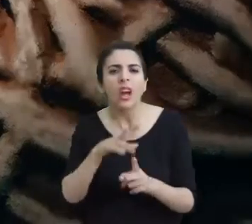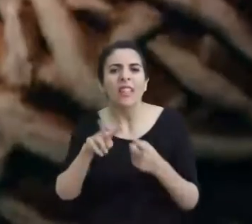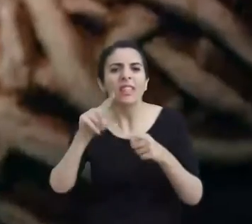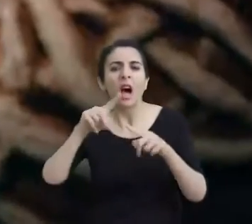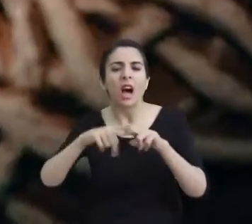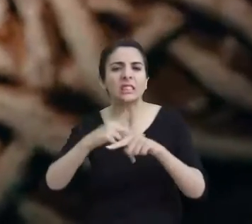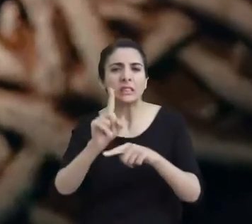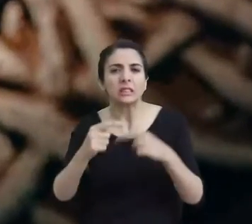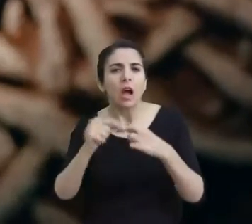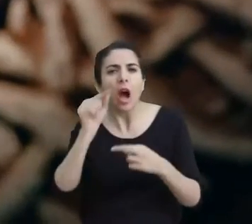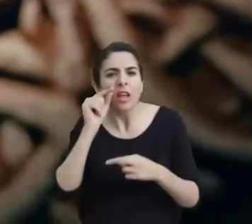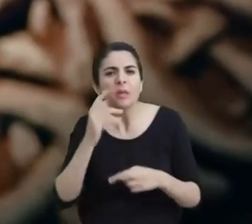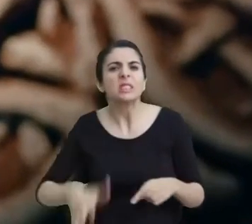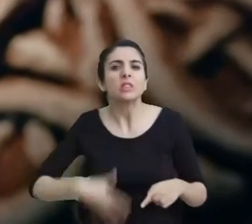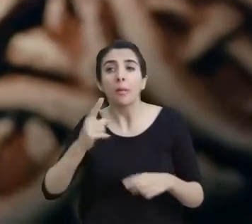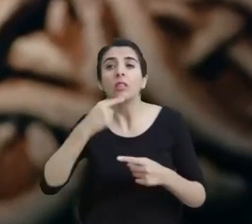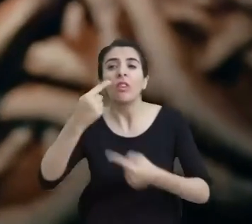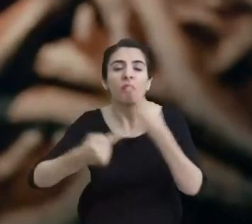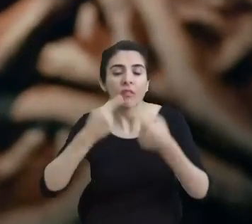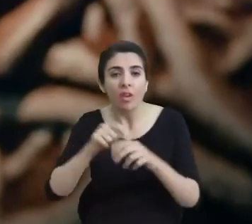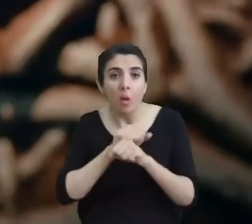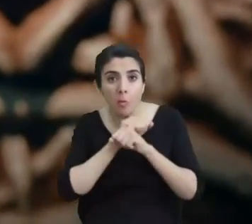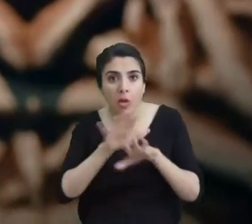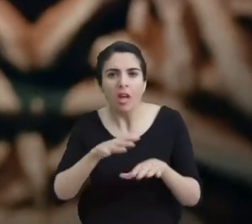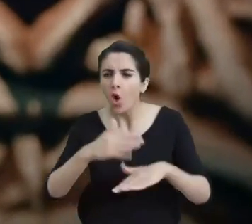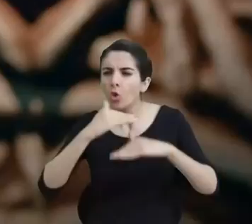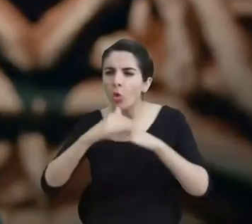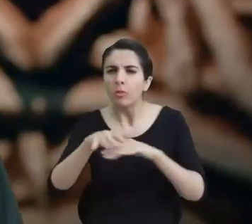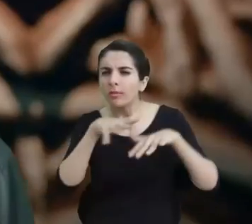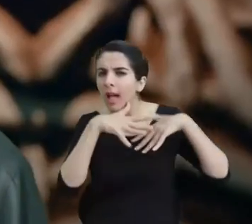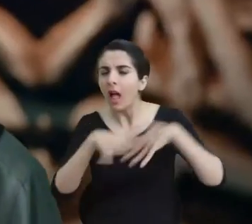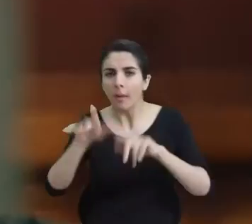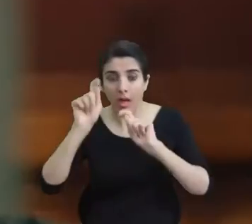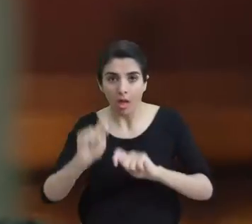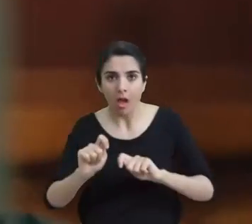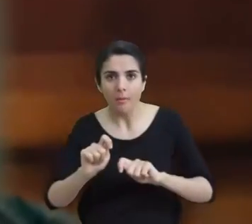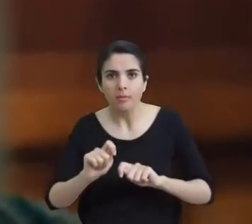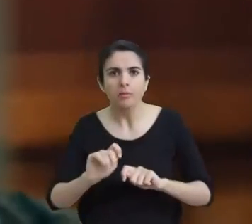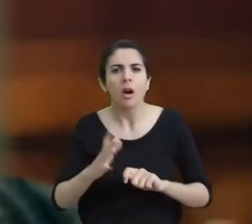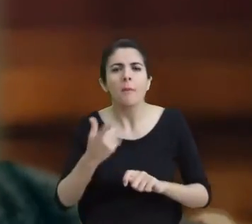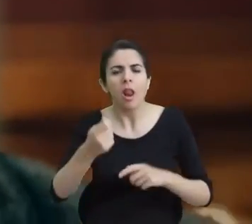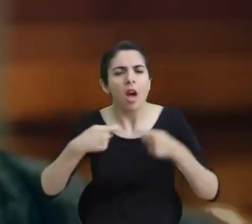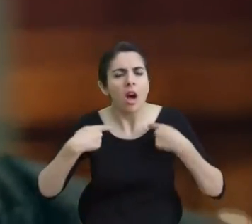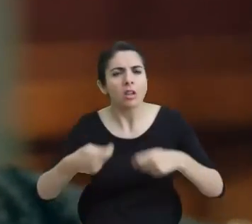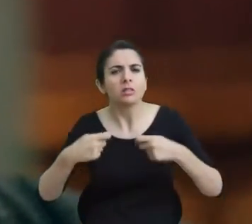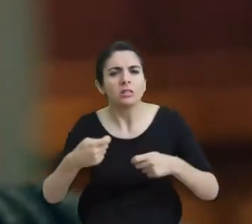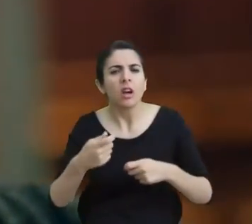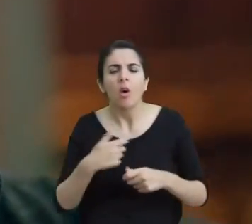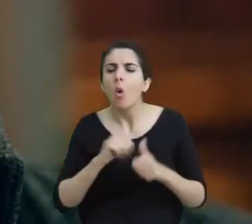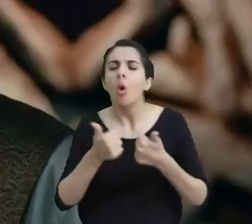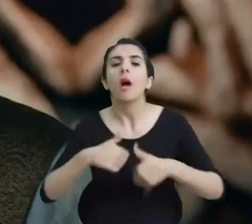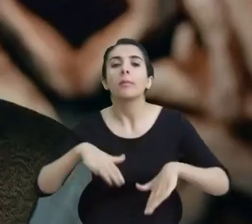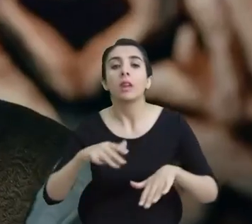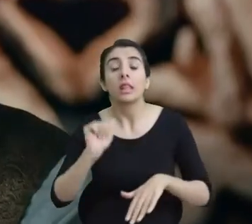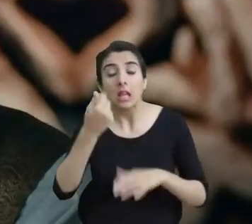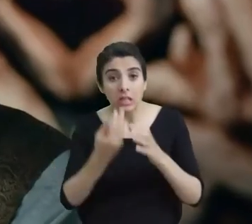Paşa'yı istemediklerini söylesinler. Ne yaparlarsa yapsınlar, halkı galeyana getirsinler. Ne kadar para harcayacağım umurumda